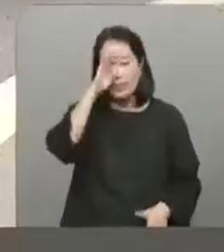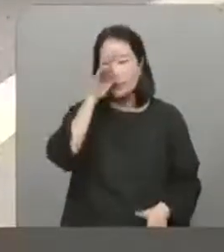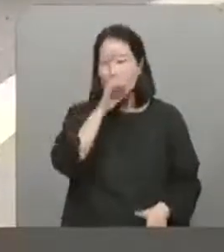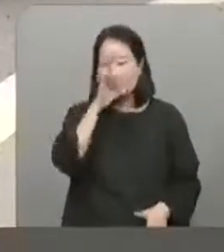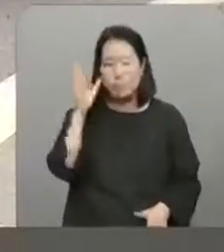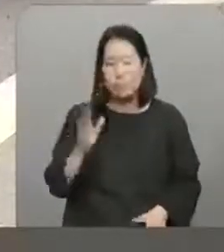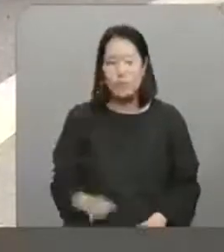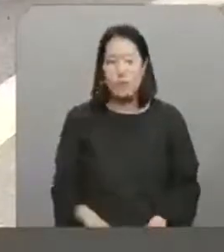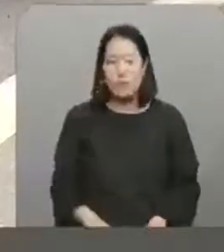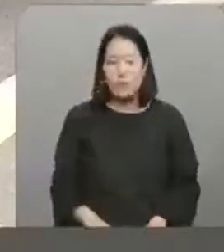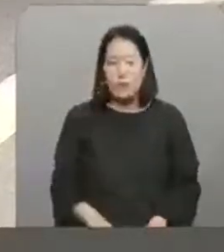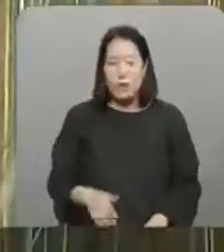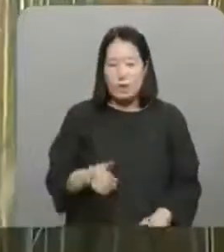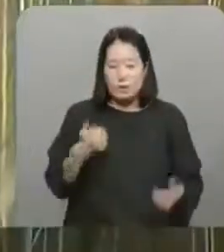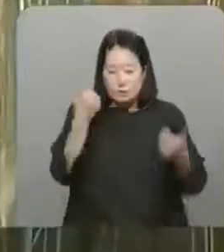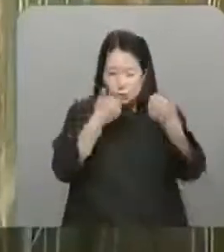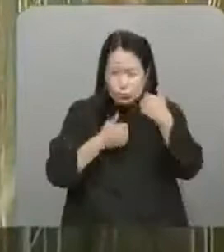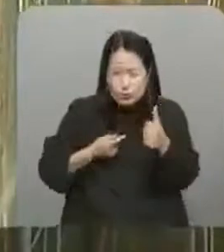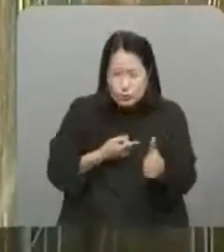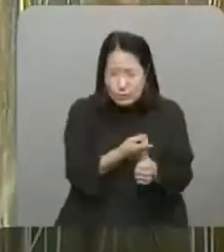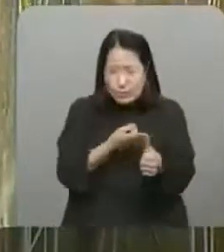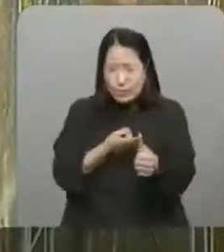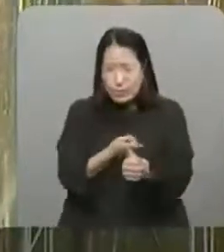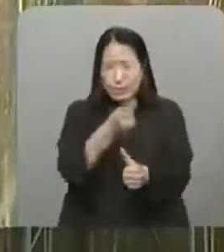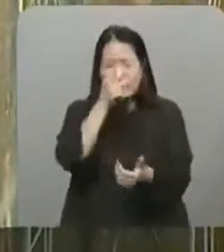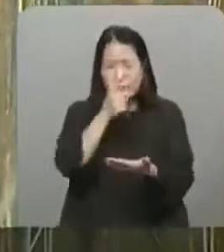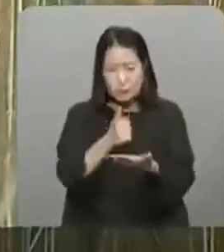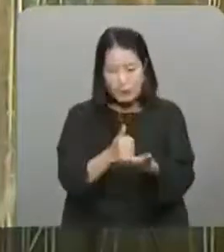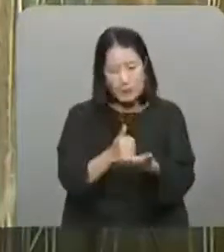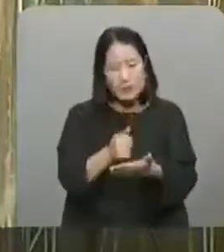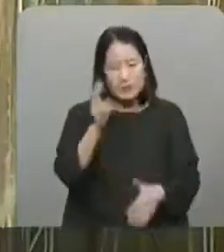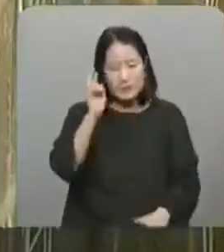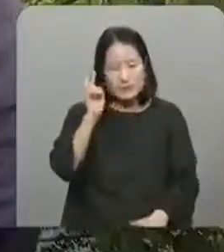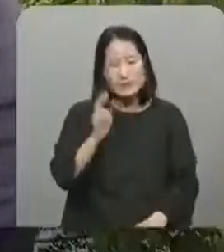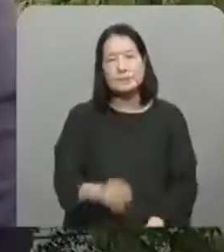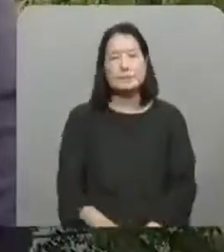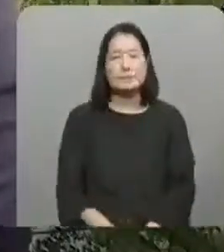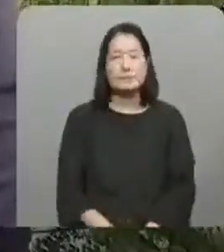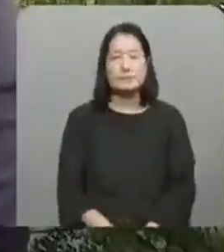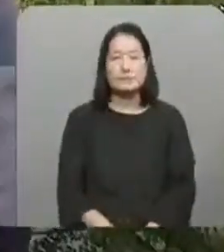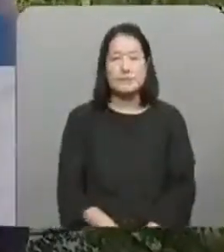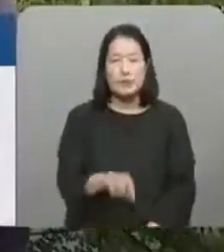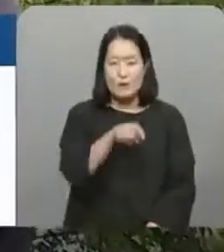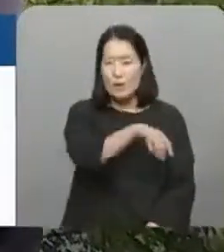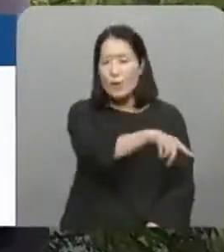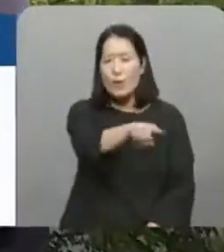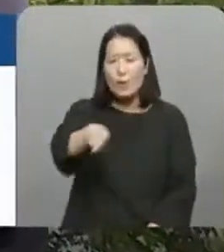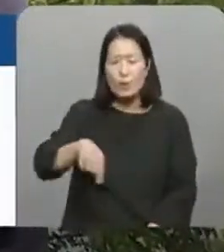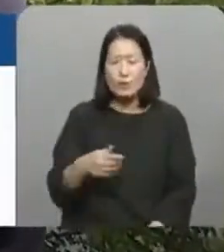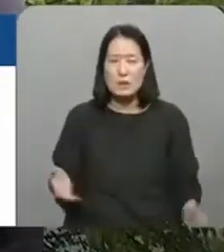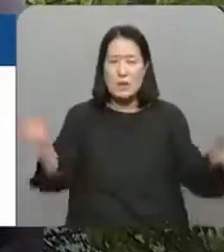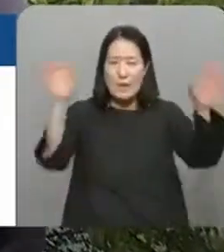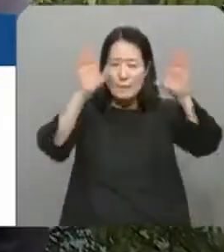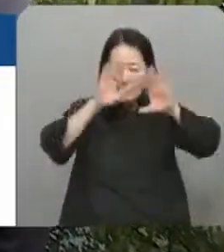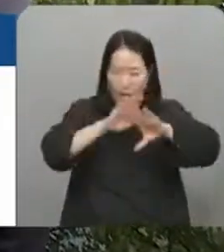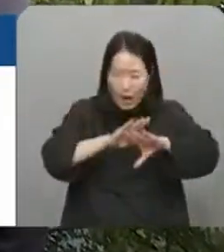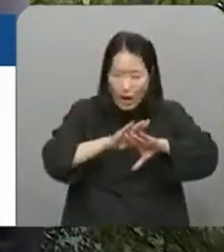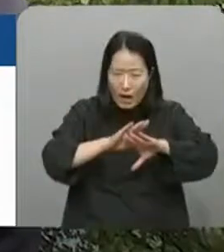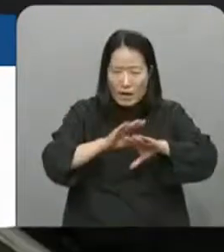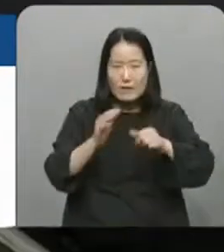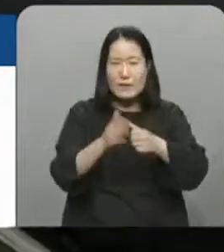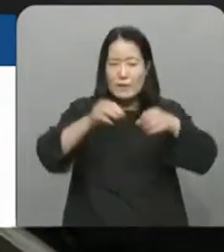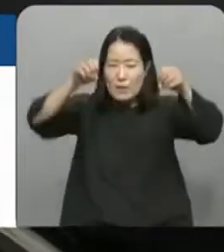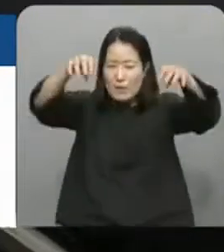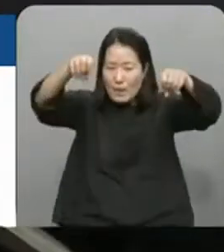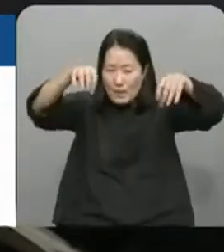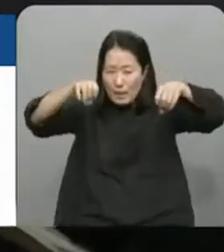사람들을 공격하는 이른바 묻지마 범행 가능성도 제기됩니다. 좀 여기가 어둡고 그래서 조명이 좀 밝았으면 좋겠어요.